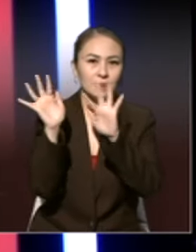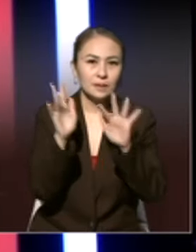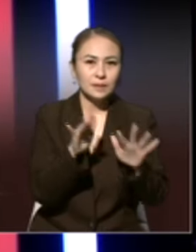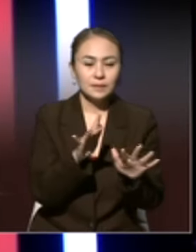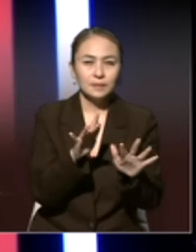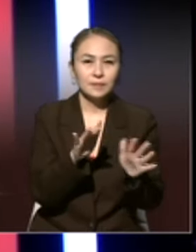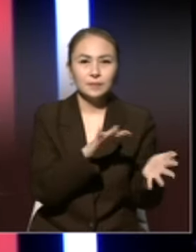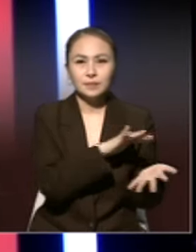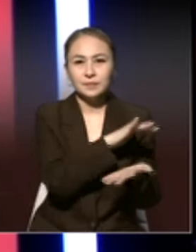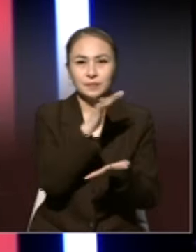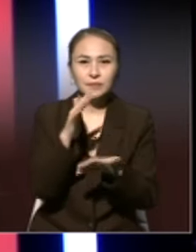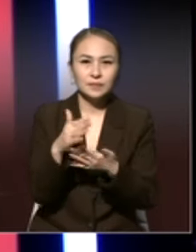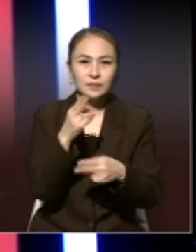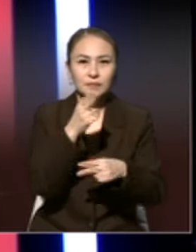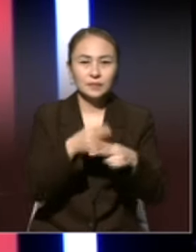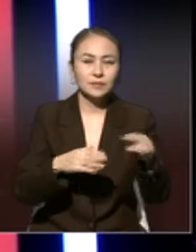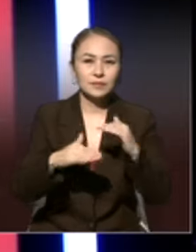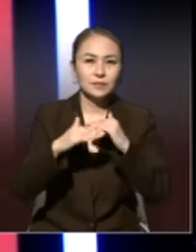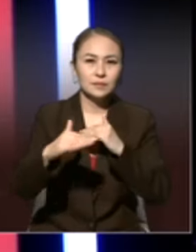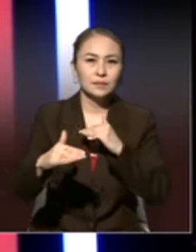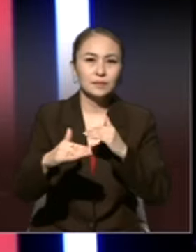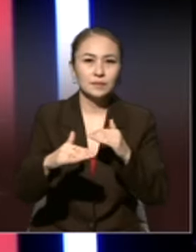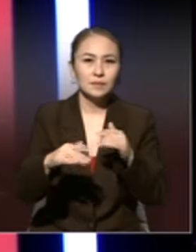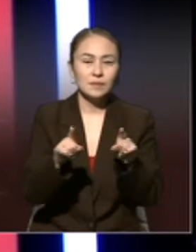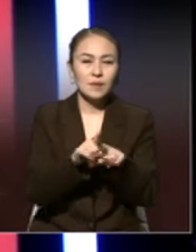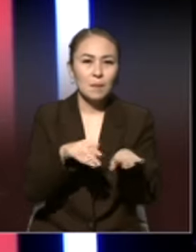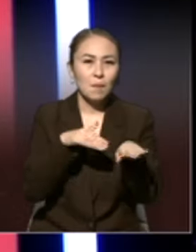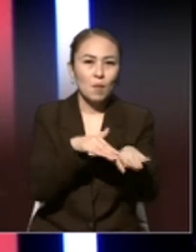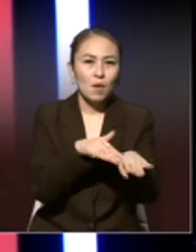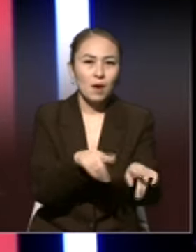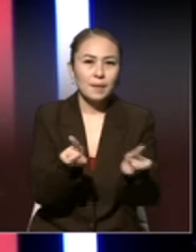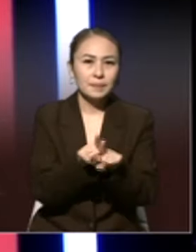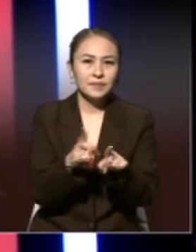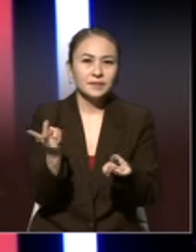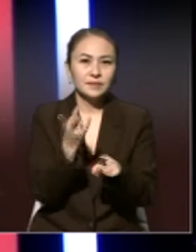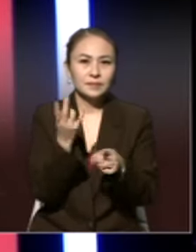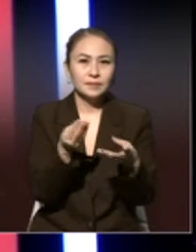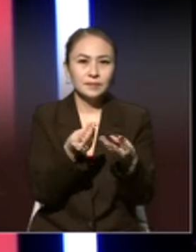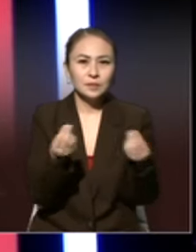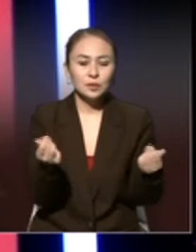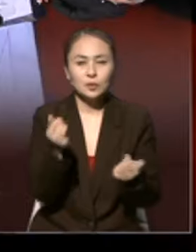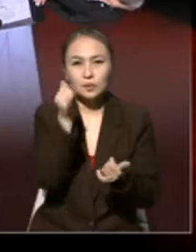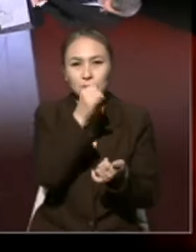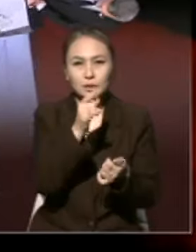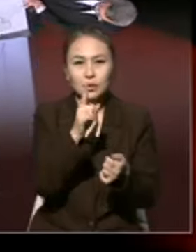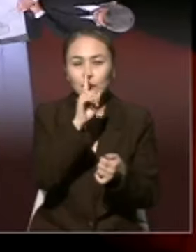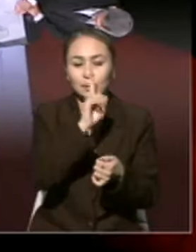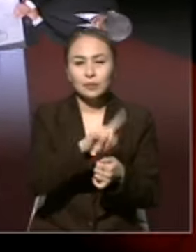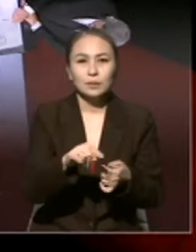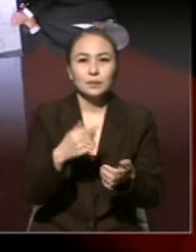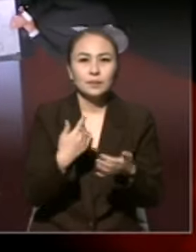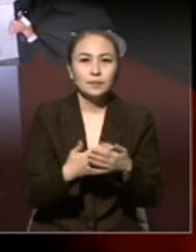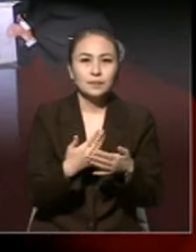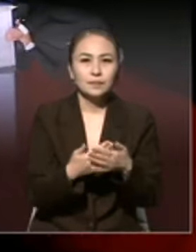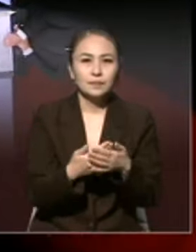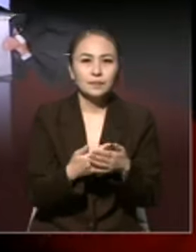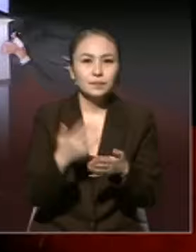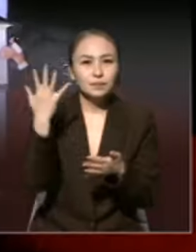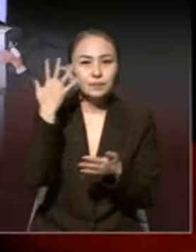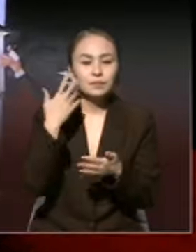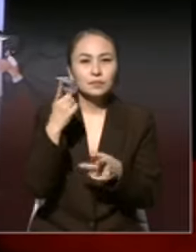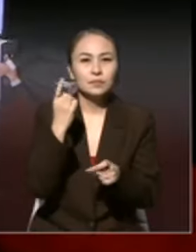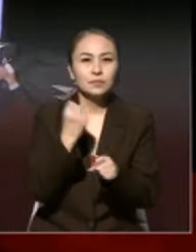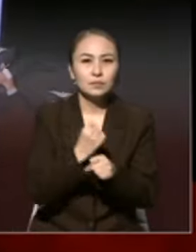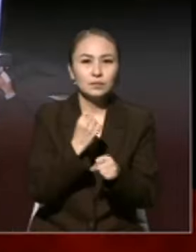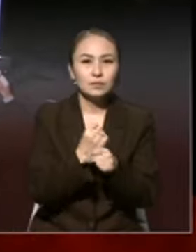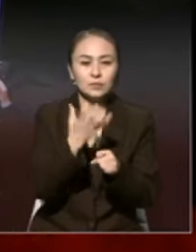жиналып, мұздың барлығы жиналып бір кептеліс болып қалды. Оның барлығы әлі де ерген жоқ, әлі де ермейді деді. Енді ол қардың еру үшін